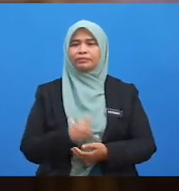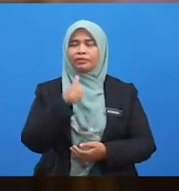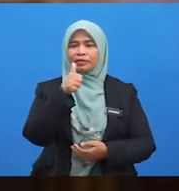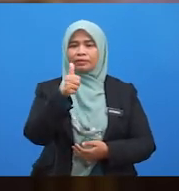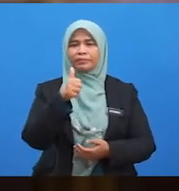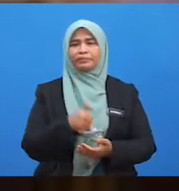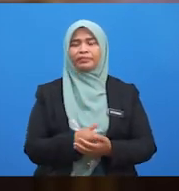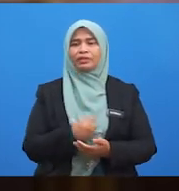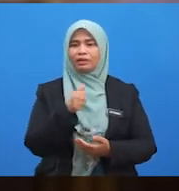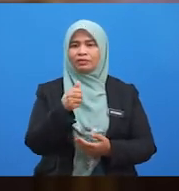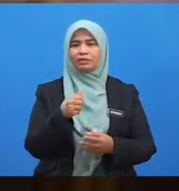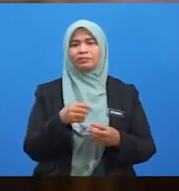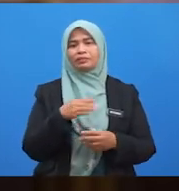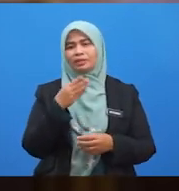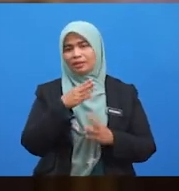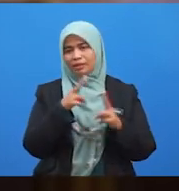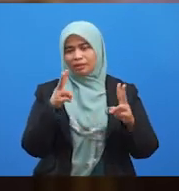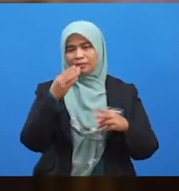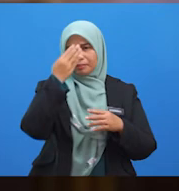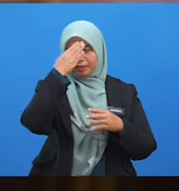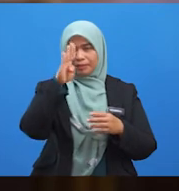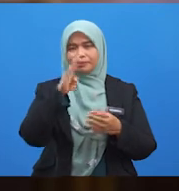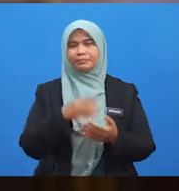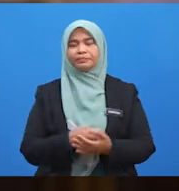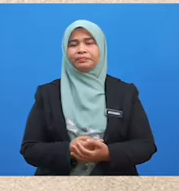Bagus, anda memang bijak.